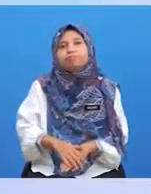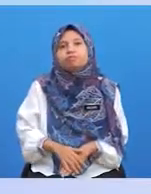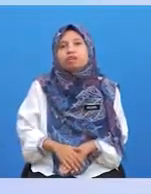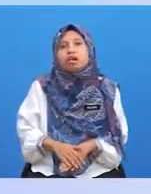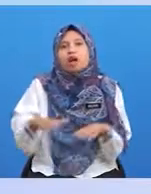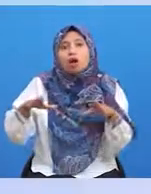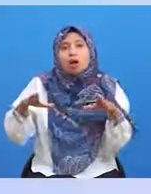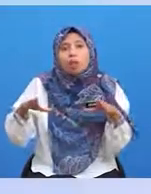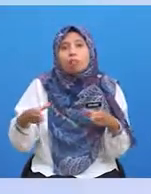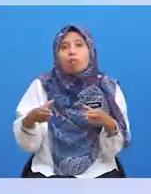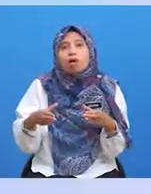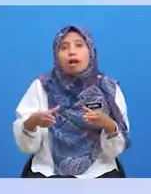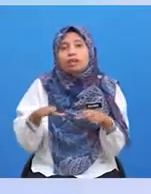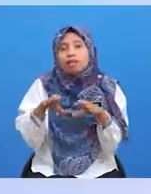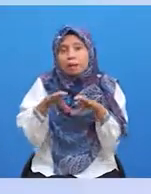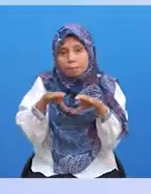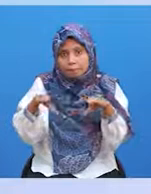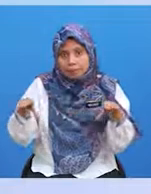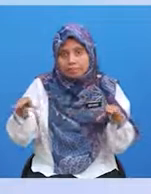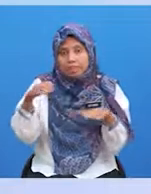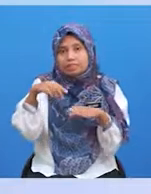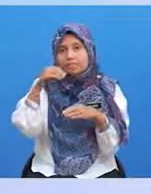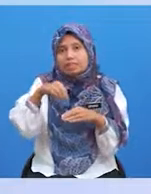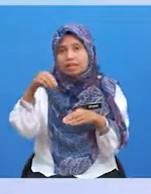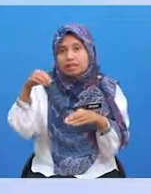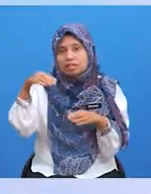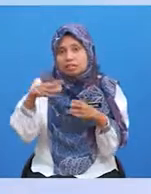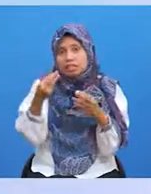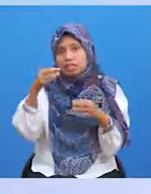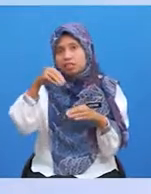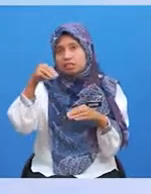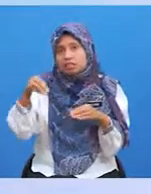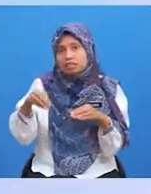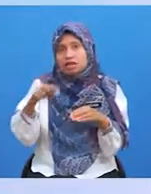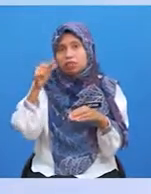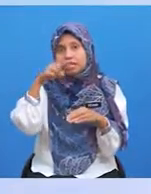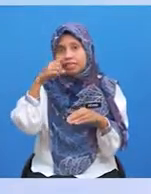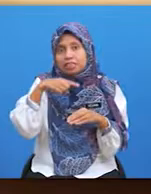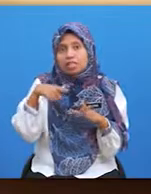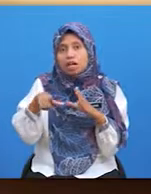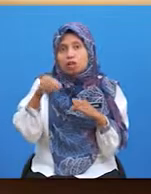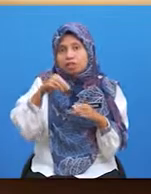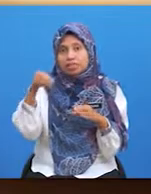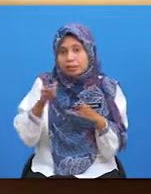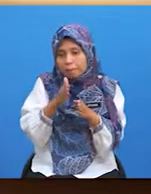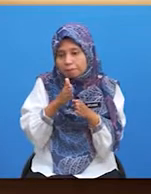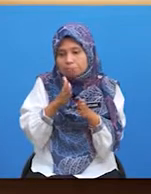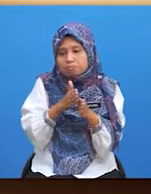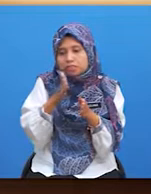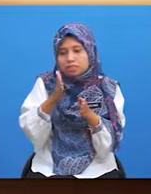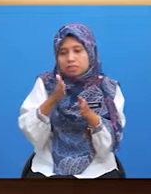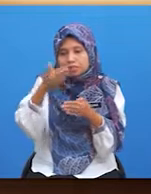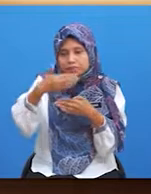Buat batas, tanam lada lalu ditanam berselang-selang. Ya, bagus